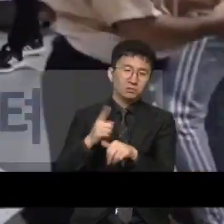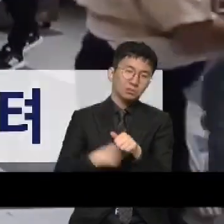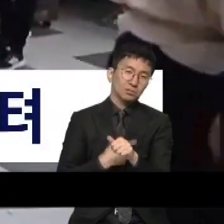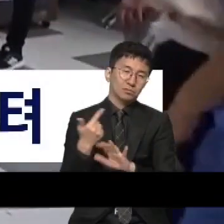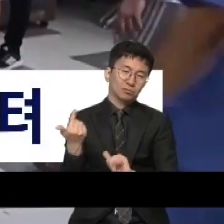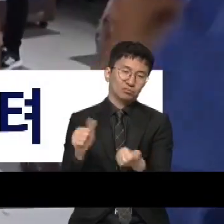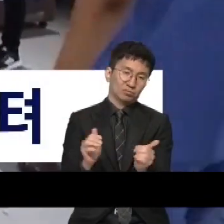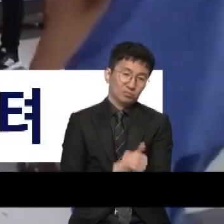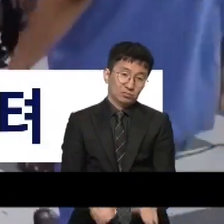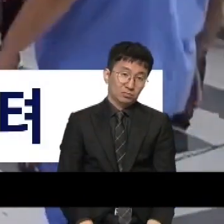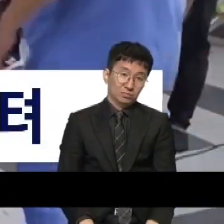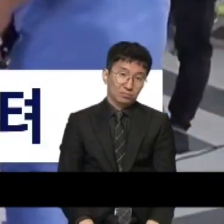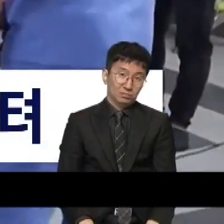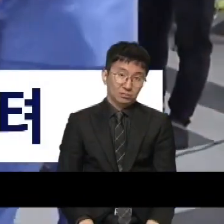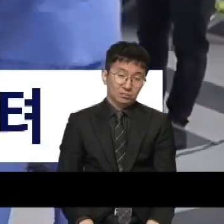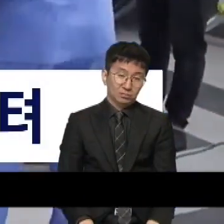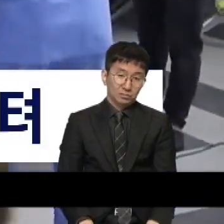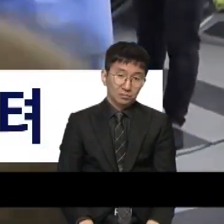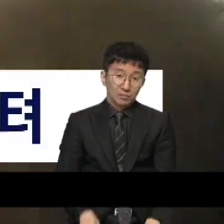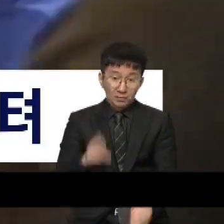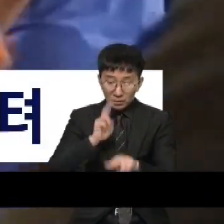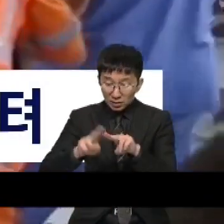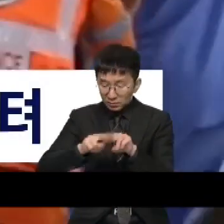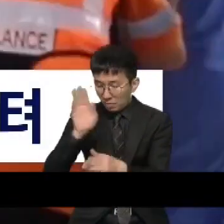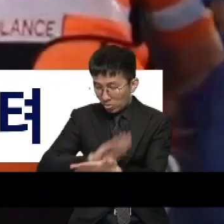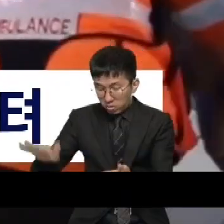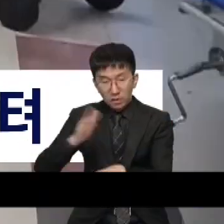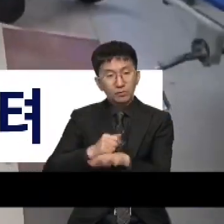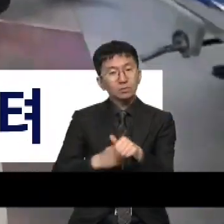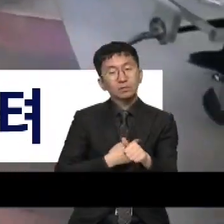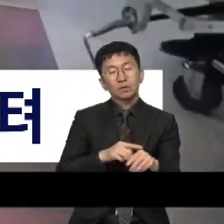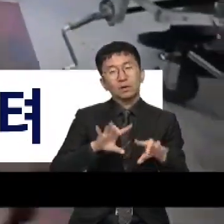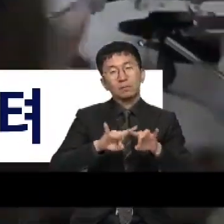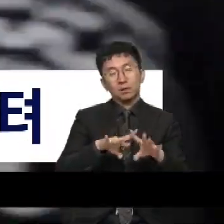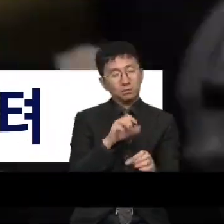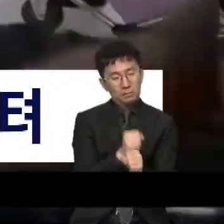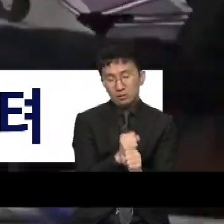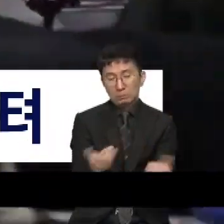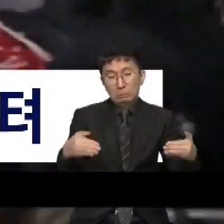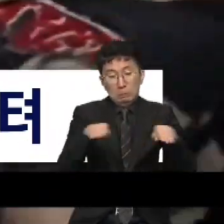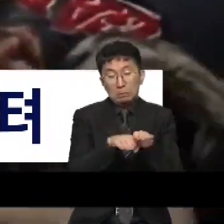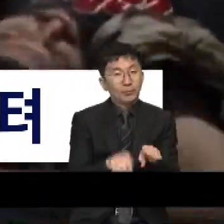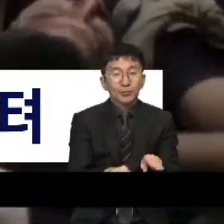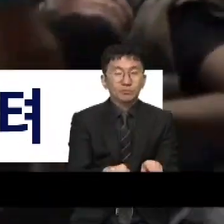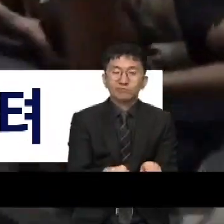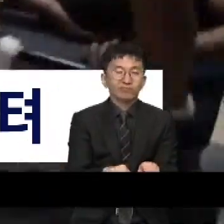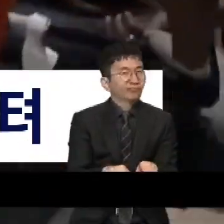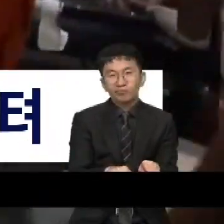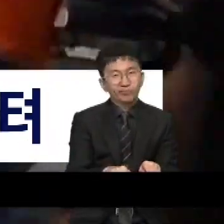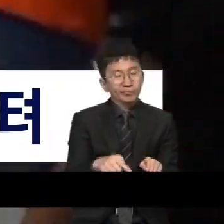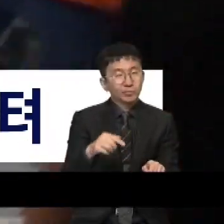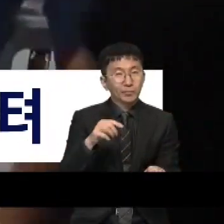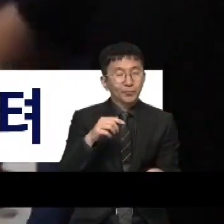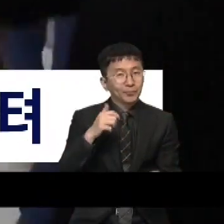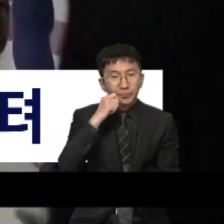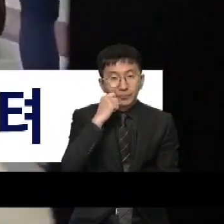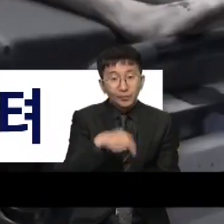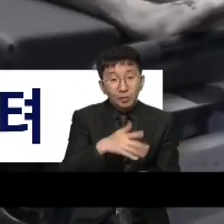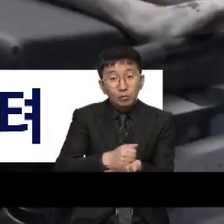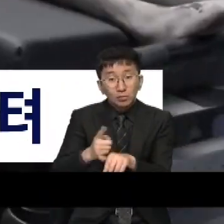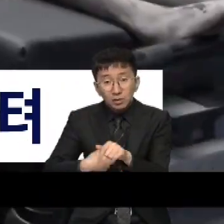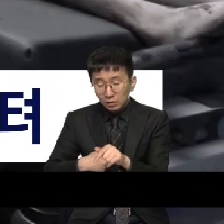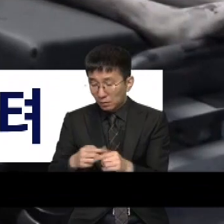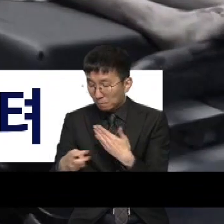떨어져 가자지구의 유일한 발전소도 멈춰섰고 병원은 비상발전기로 버티는 중인데 환자들은 쉴 새